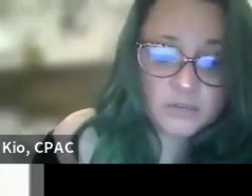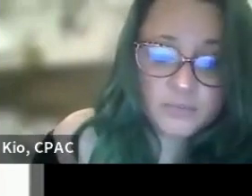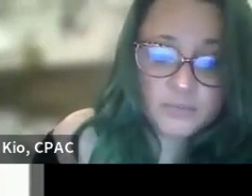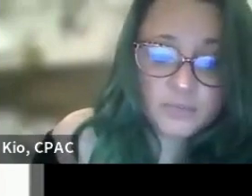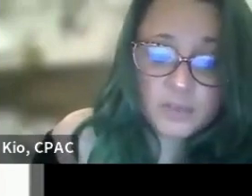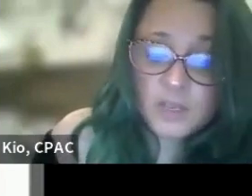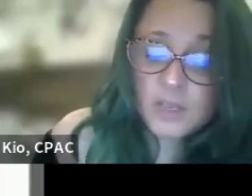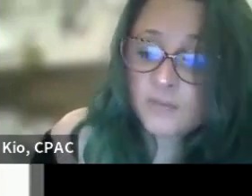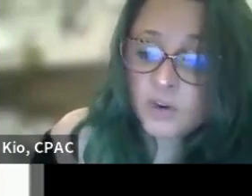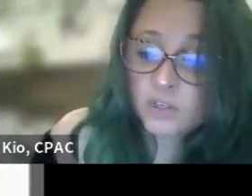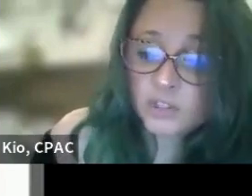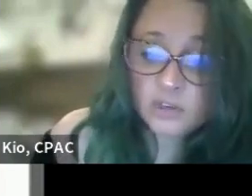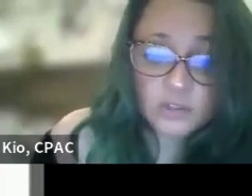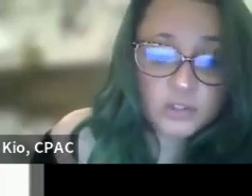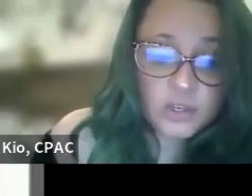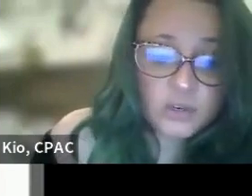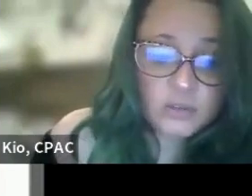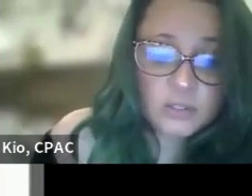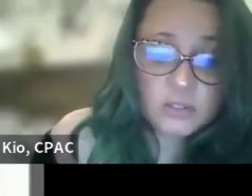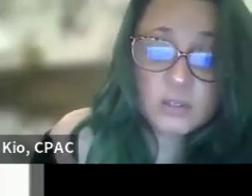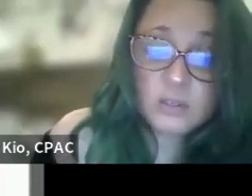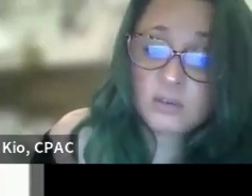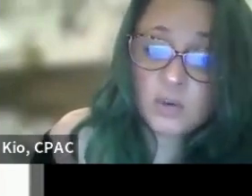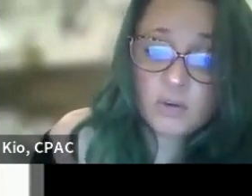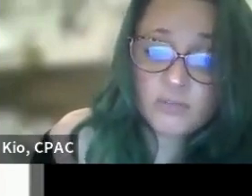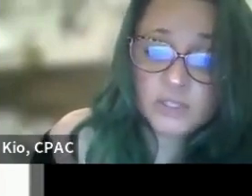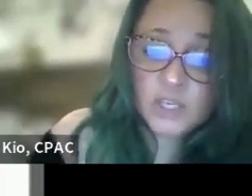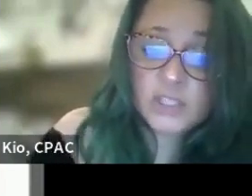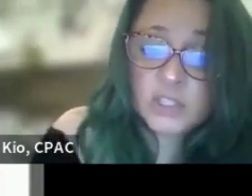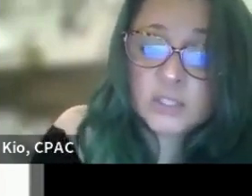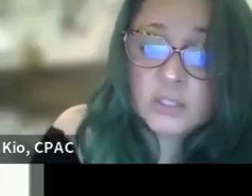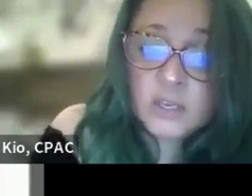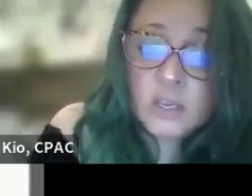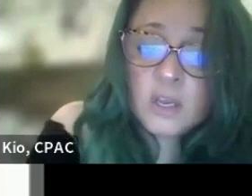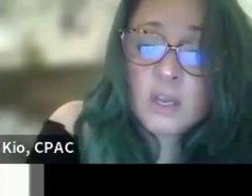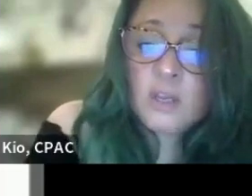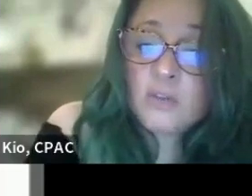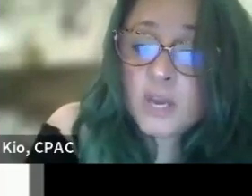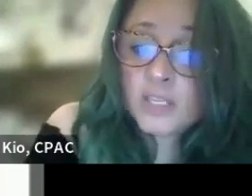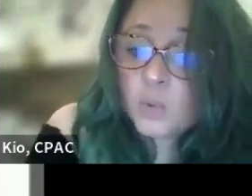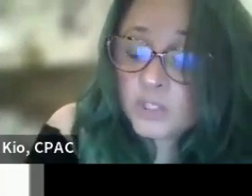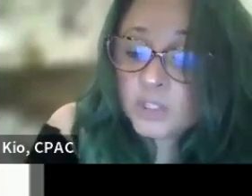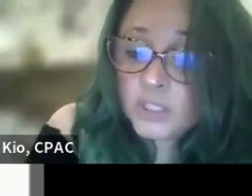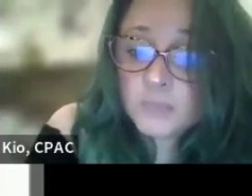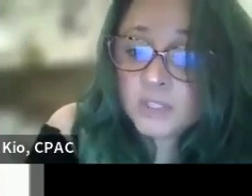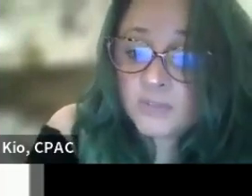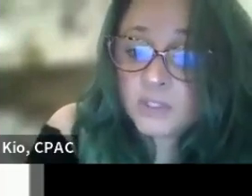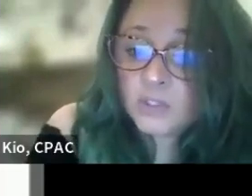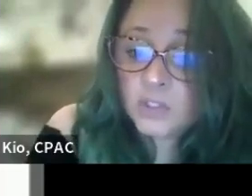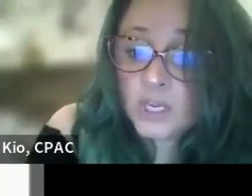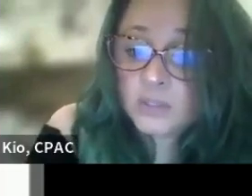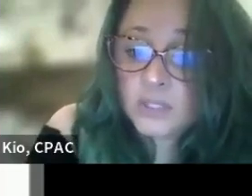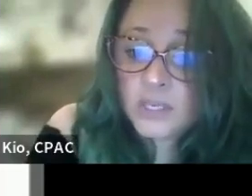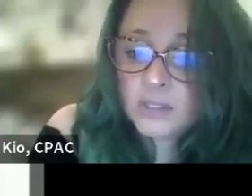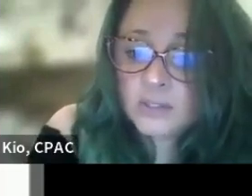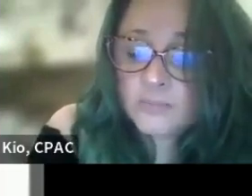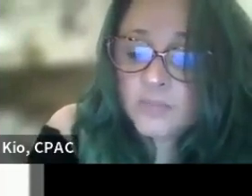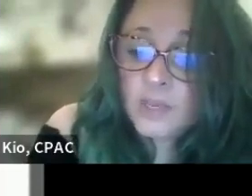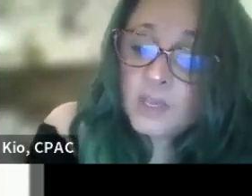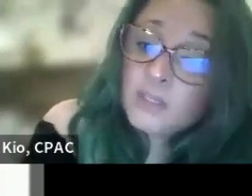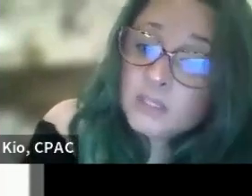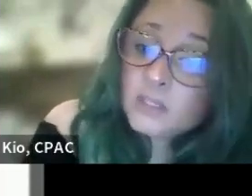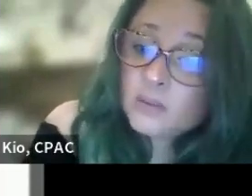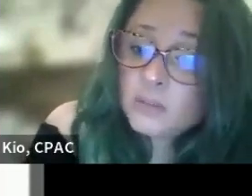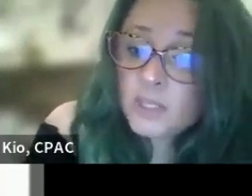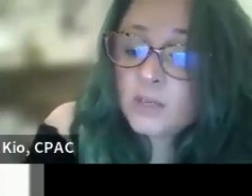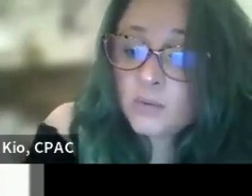不管是在医院方面或者学校方面，如果你有这个语言的服务的